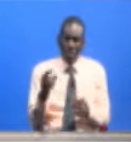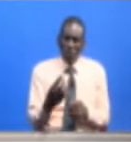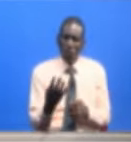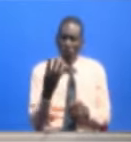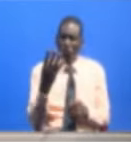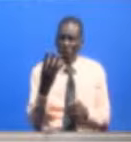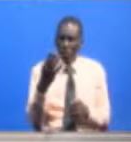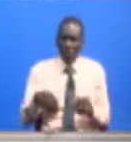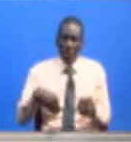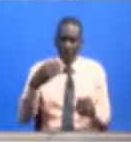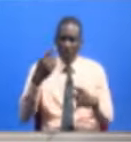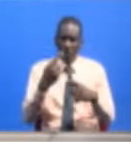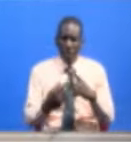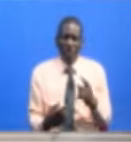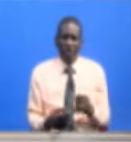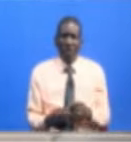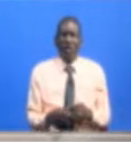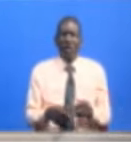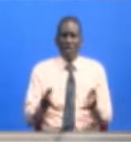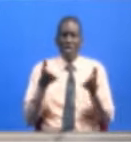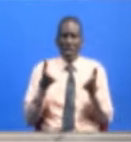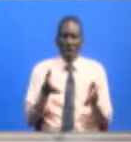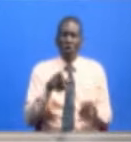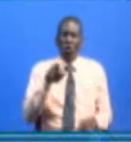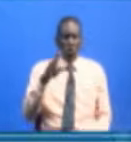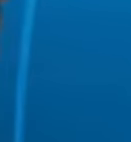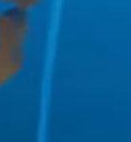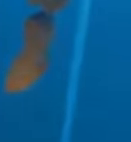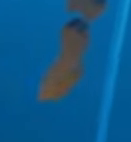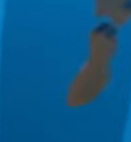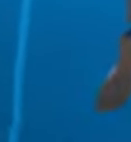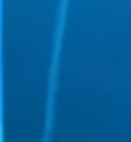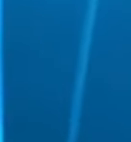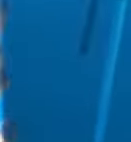kila mwaka. Sasa umejua.